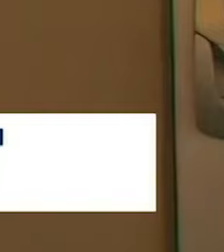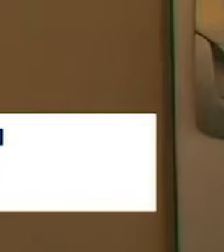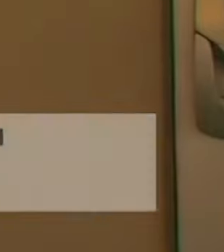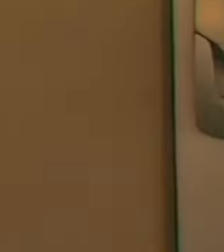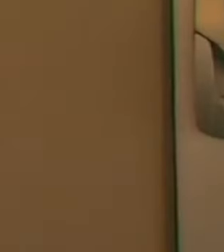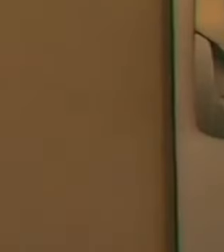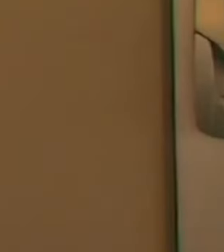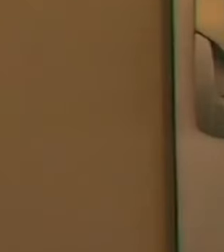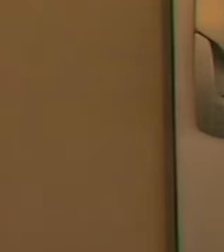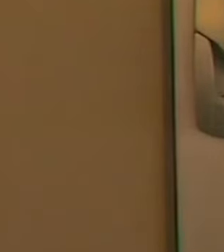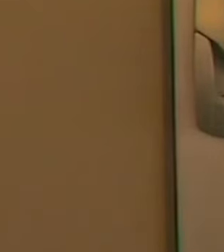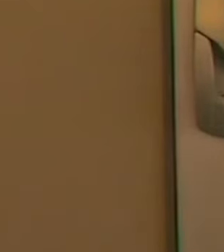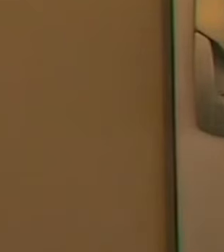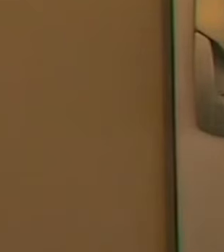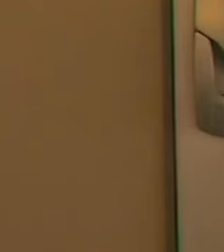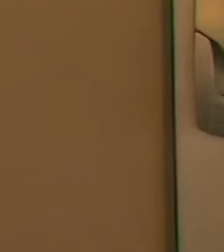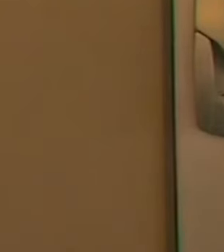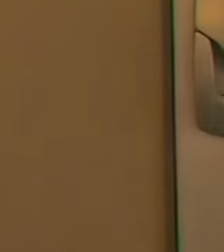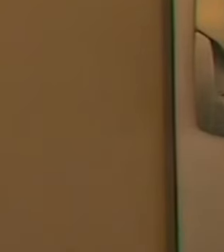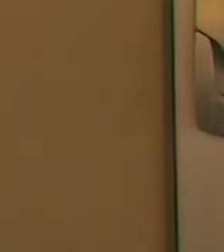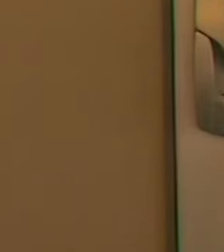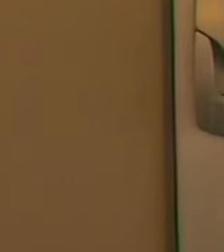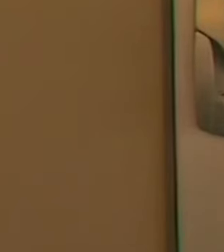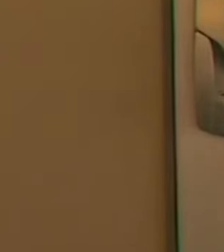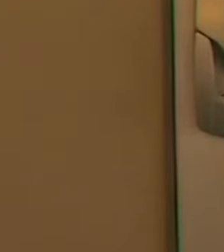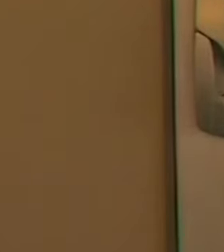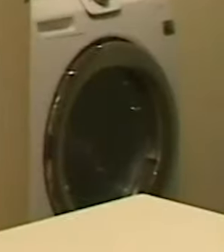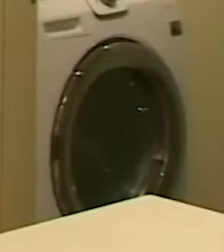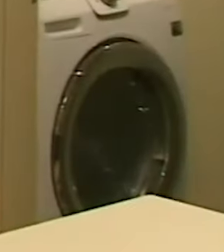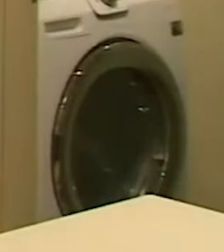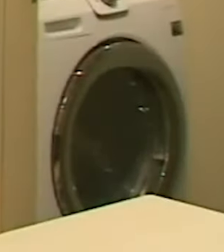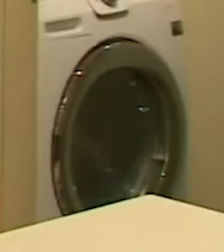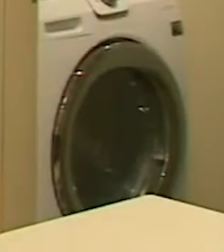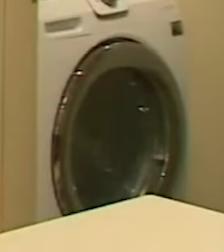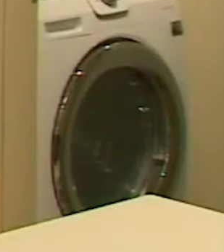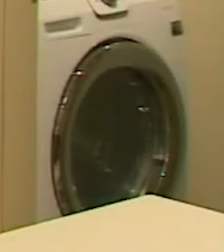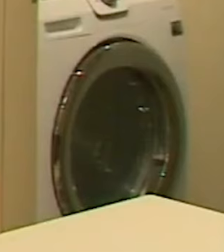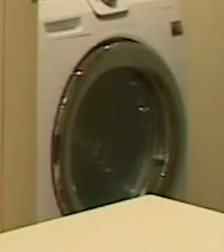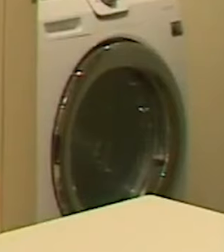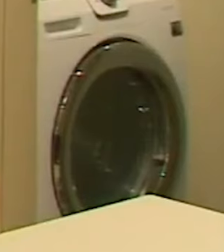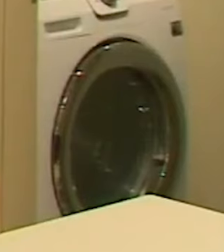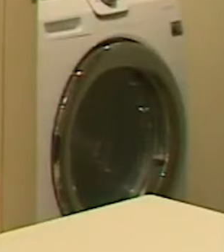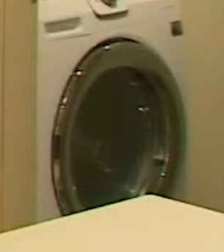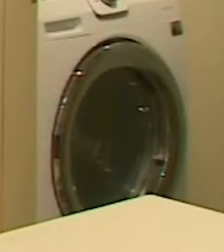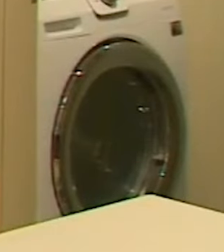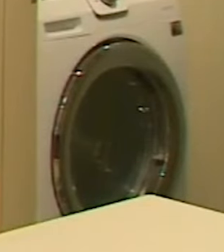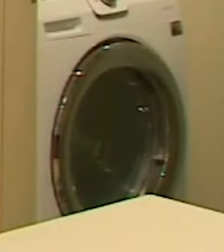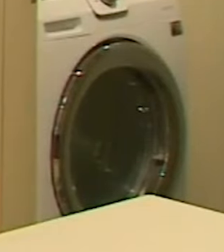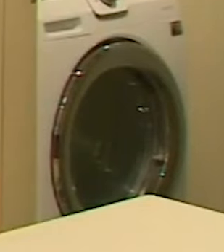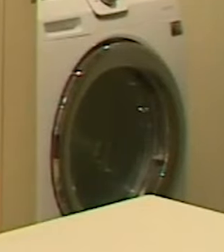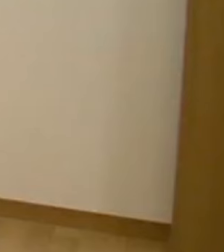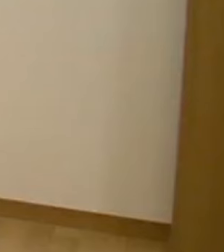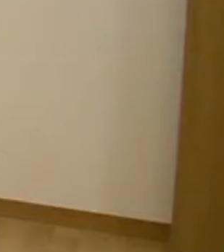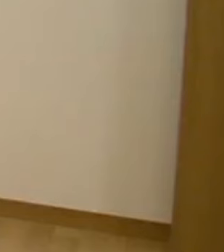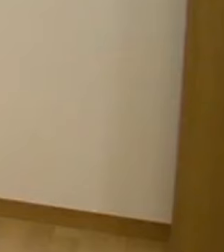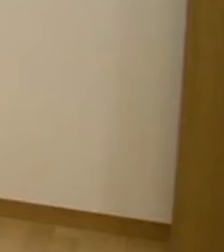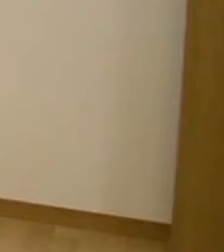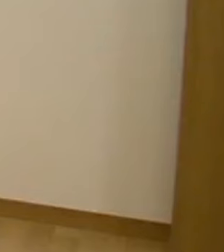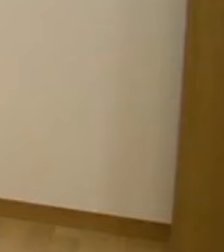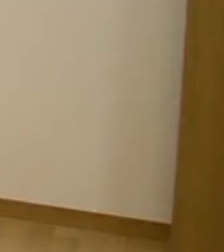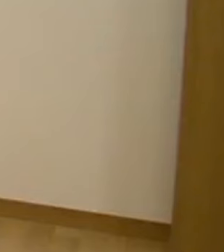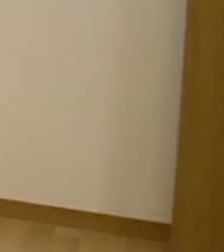관계자들의 전언입니다. 정부는 주택거래 시장이 침체되어 있지만 여전히 공급 부족이 지속되고 있는 만큼 공급